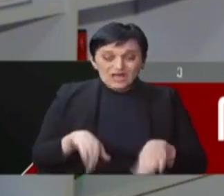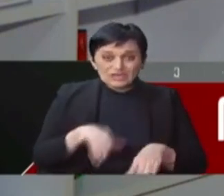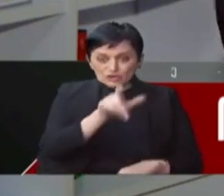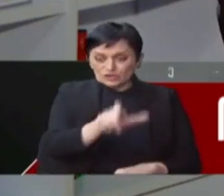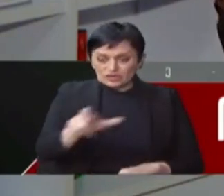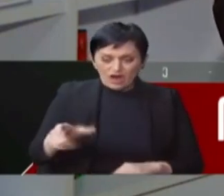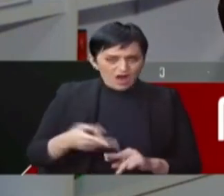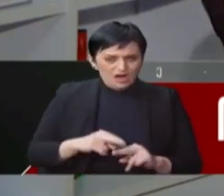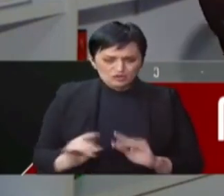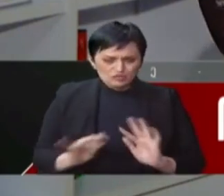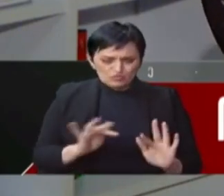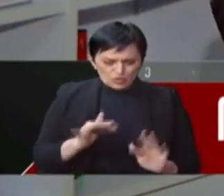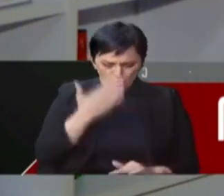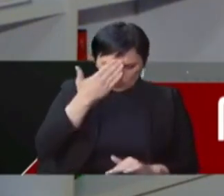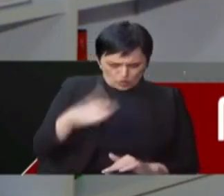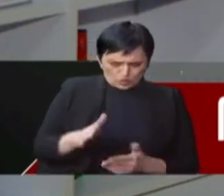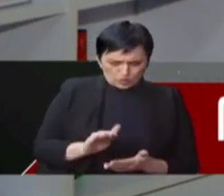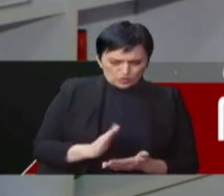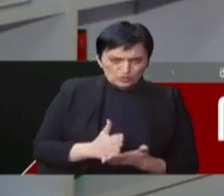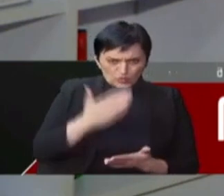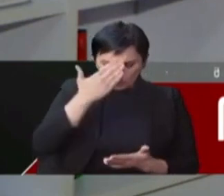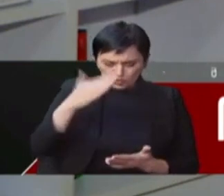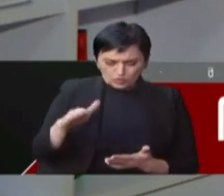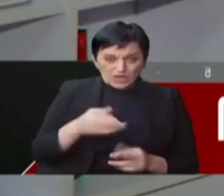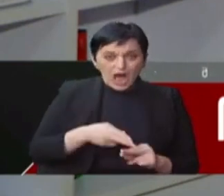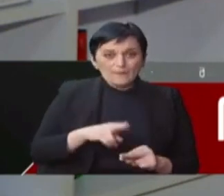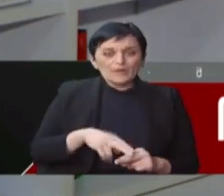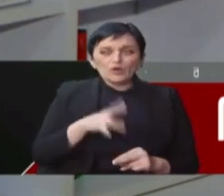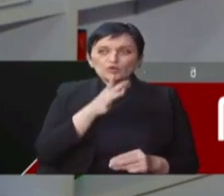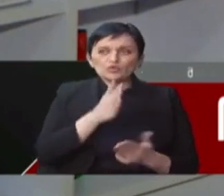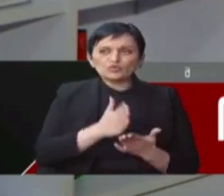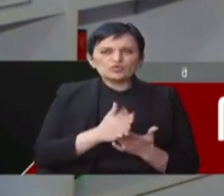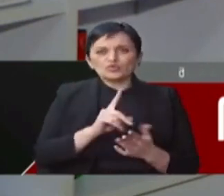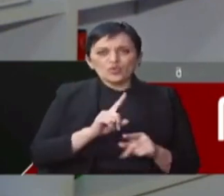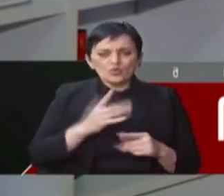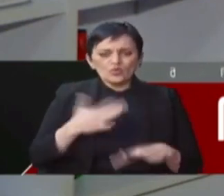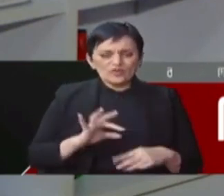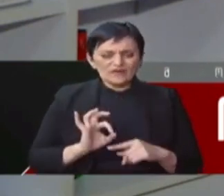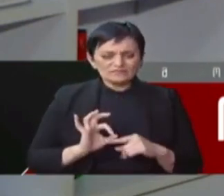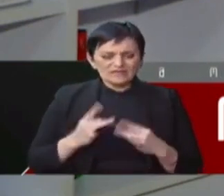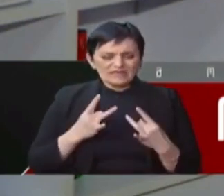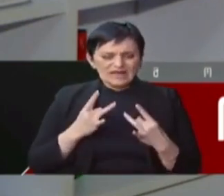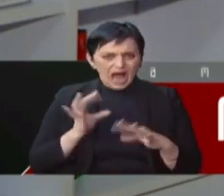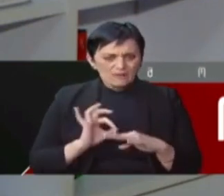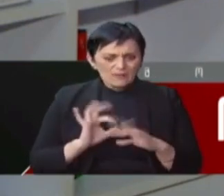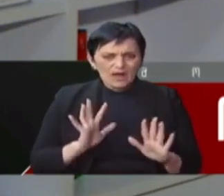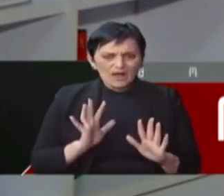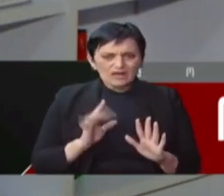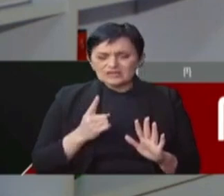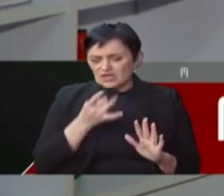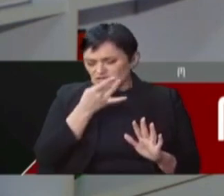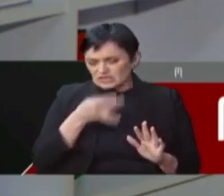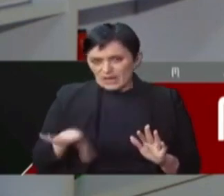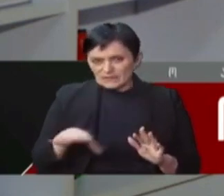ხალხისთვის ეს პროცესი საერთოდ უცხო არის, უცხოა და ამავე დროს არის გამაღიზიანებელი, იმიტომ რომ